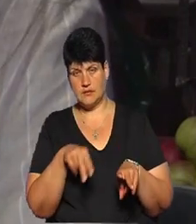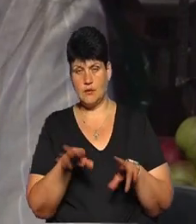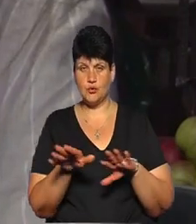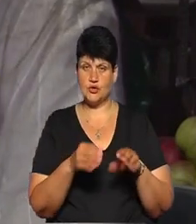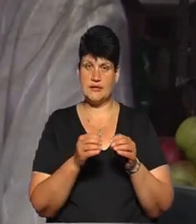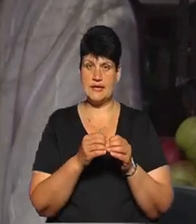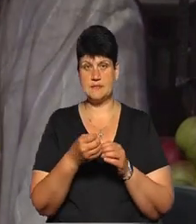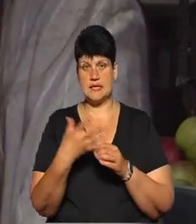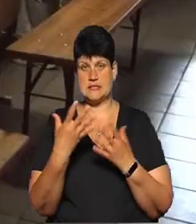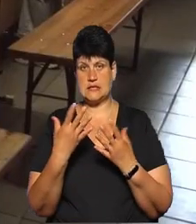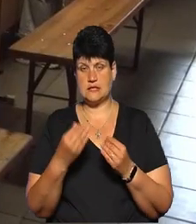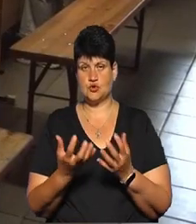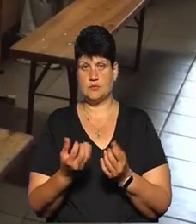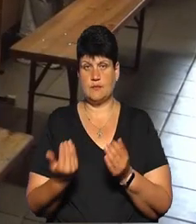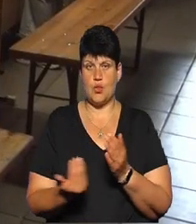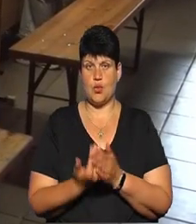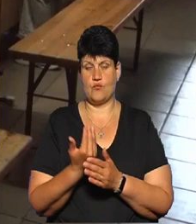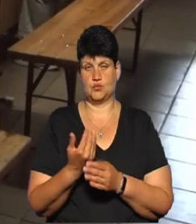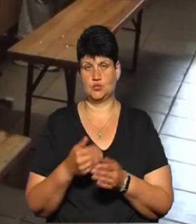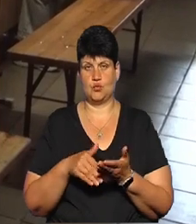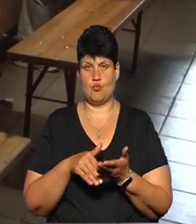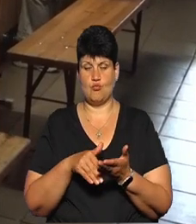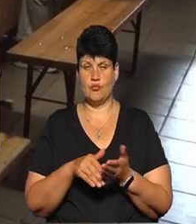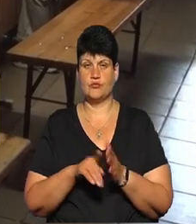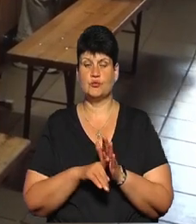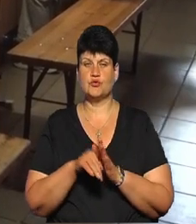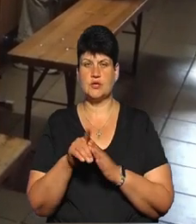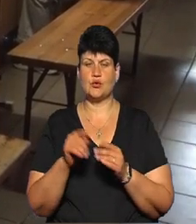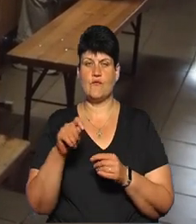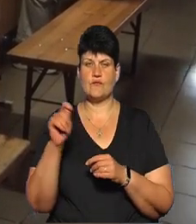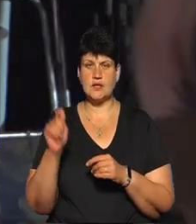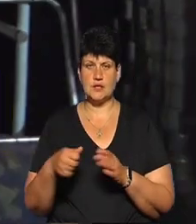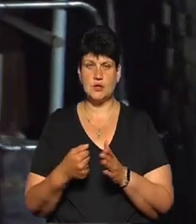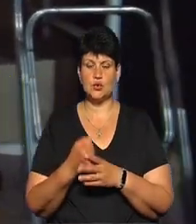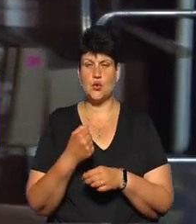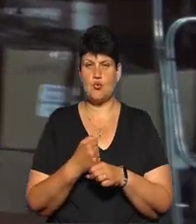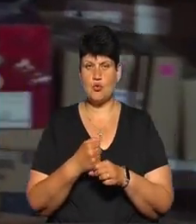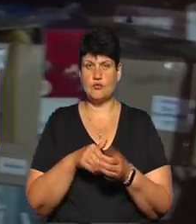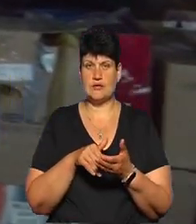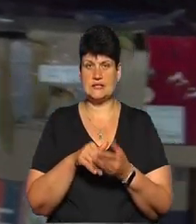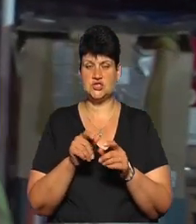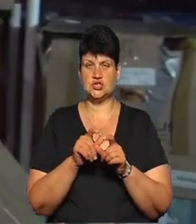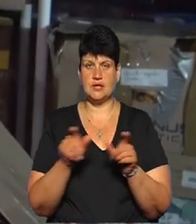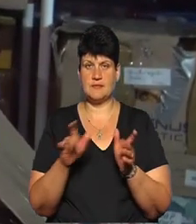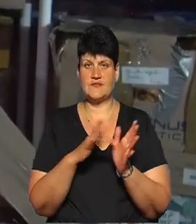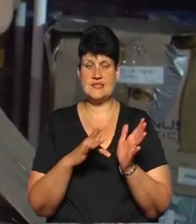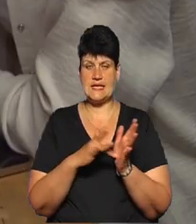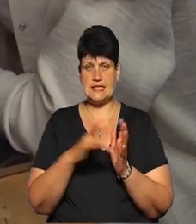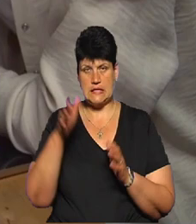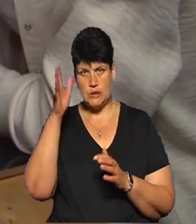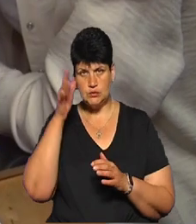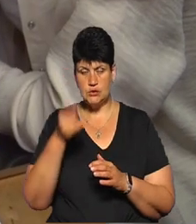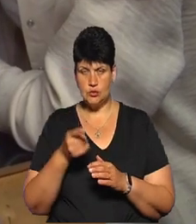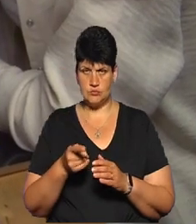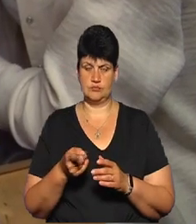днів, щоб отримати нову допомогу. Від початку повномасштабної війни до роботи у волонтерському штабі, що в Центрі науки Тернополя,